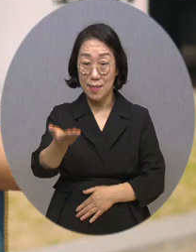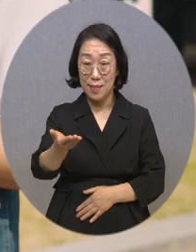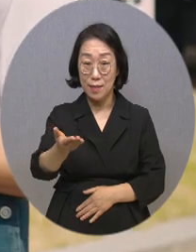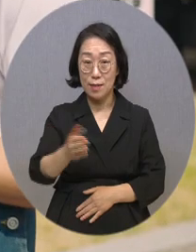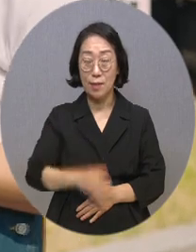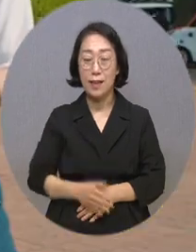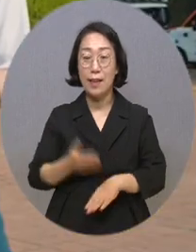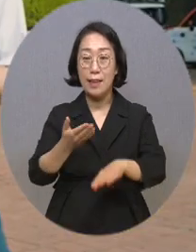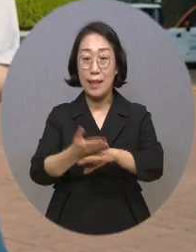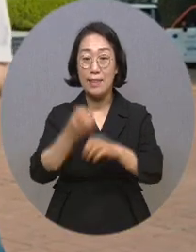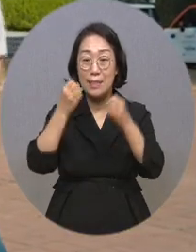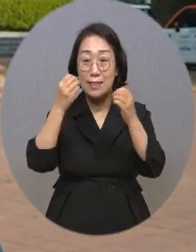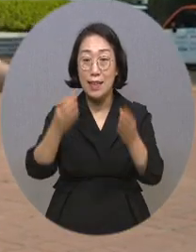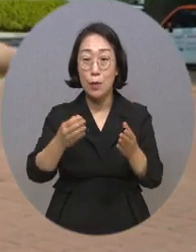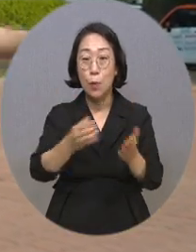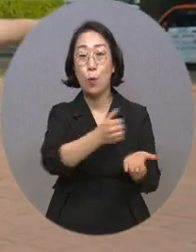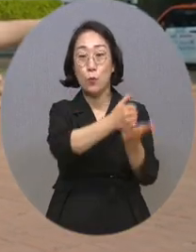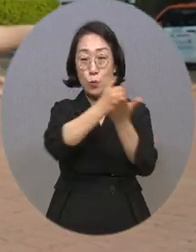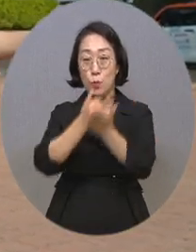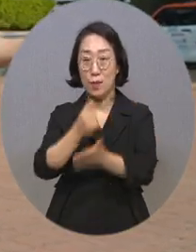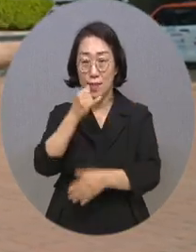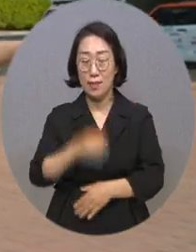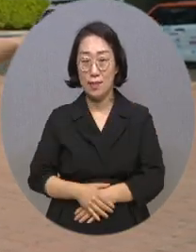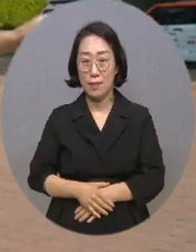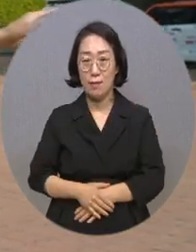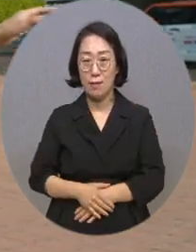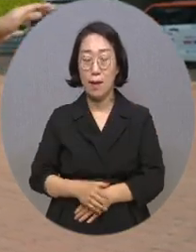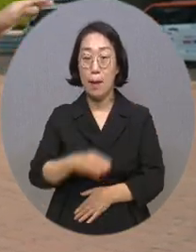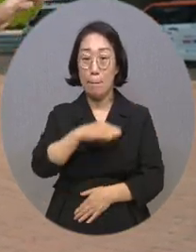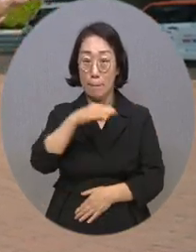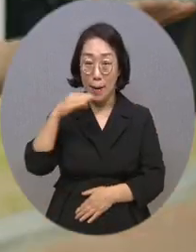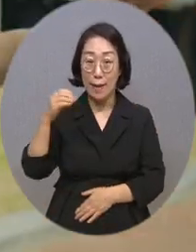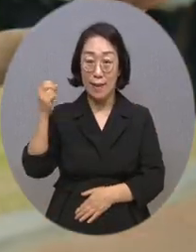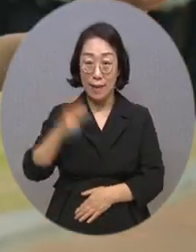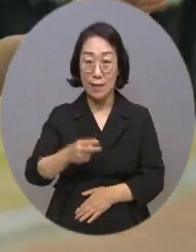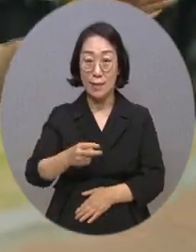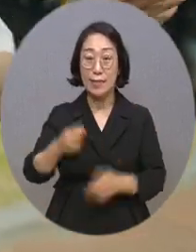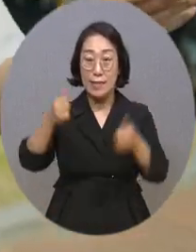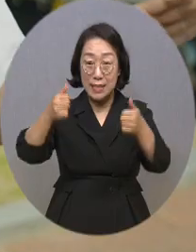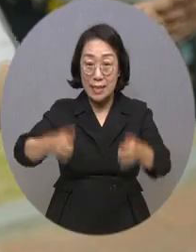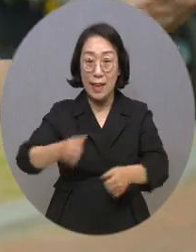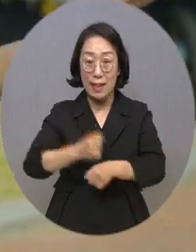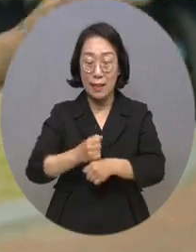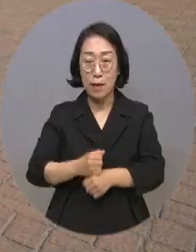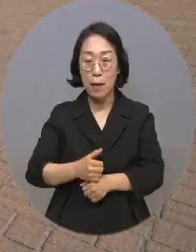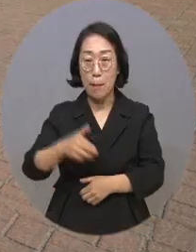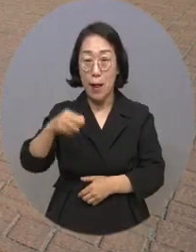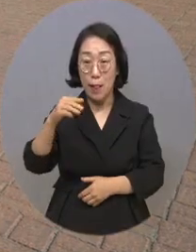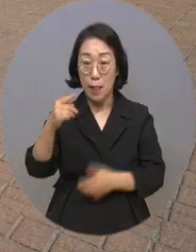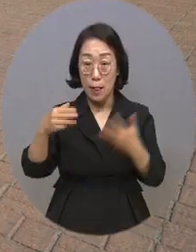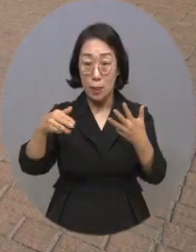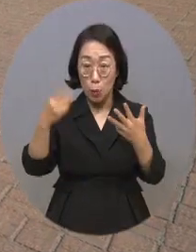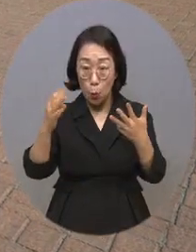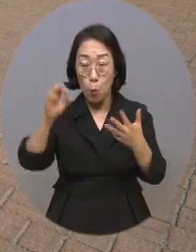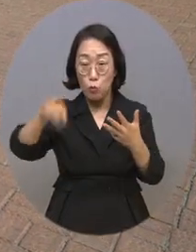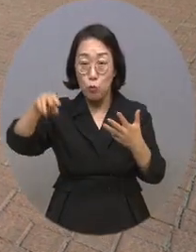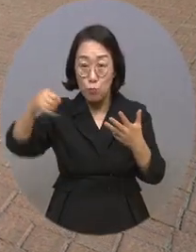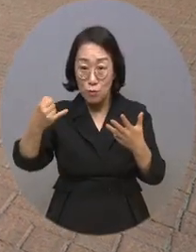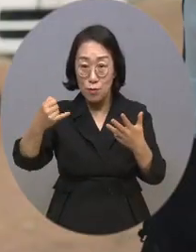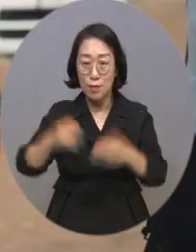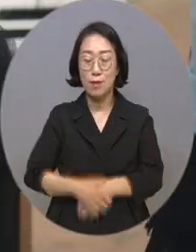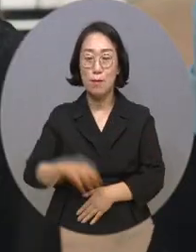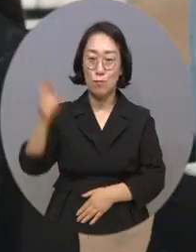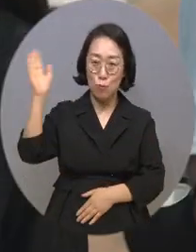있으실 텐데. 그쵸, 그쵸. 조금 있다가 저쪽 앞쪽에서 정리된 모습 다시 한번 인사드리도록 하겠습니다. 팔도 무브먼트!